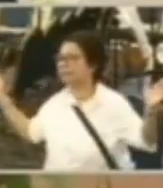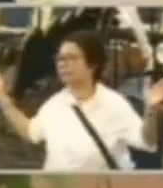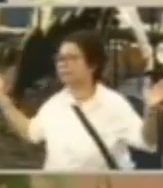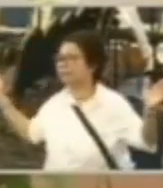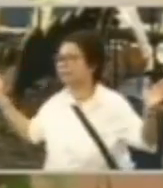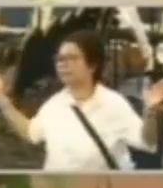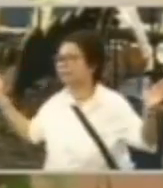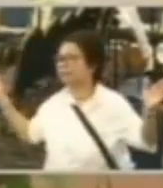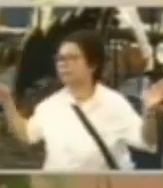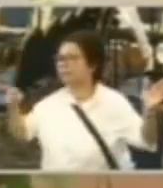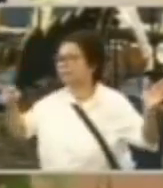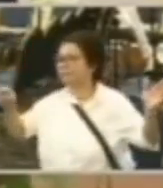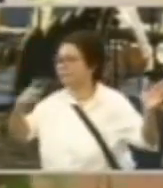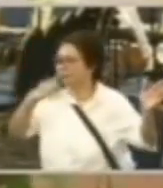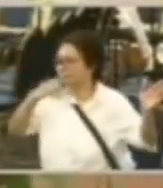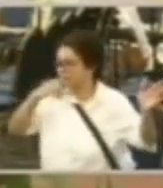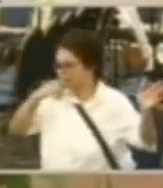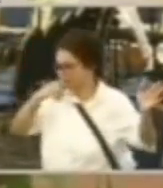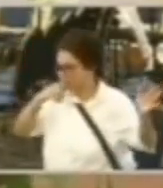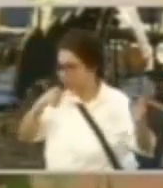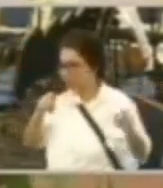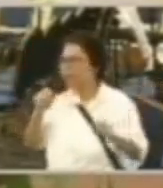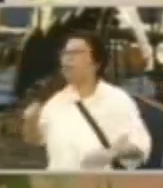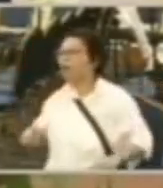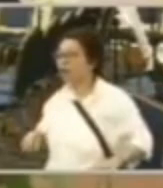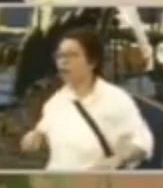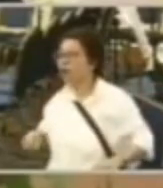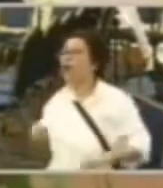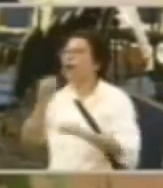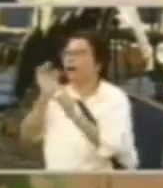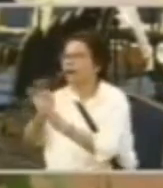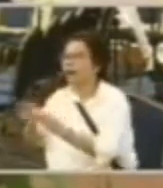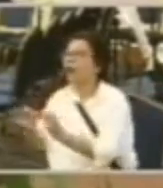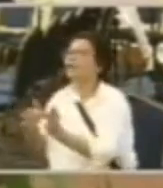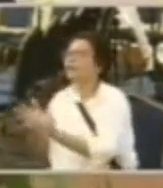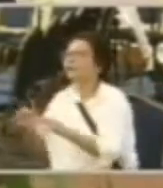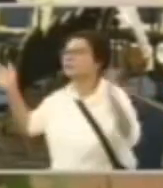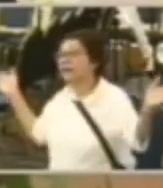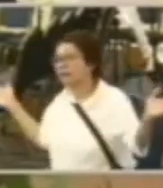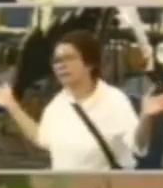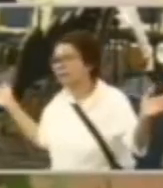Itu semua anak langsung diem. Sampai saya teriak. Woi, kalau Yesus disalib.